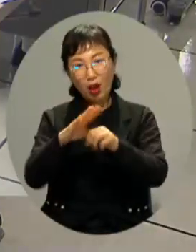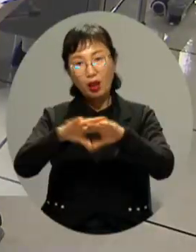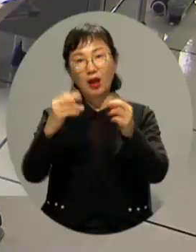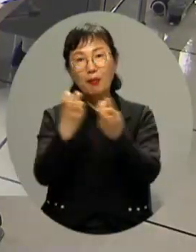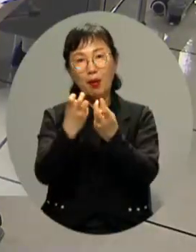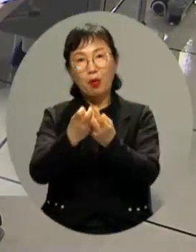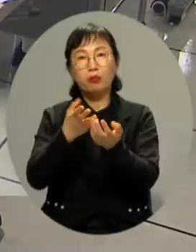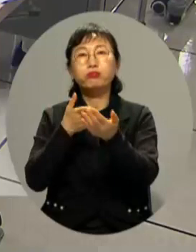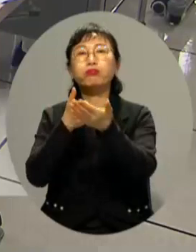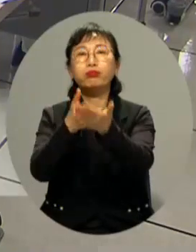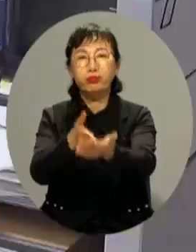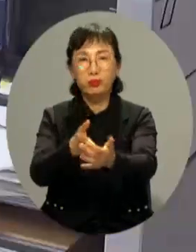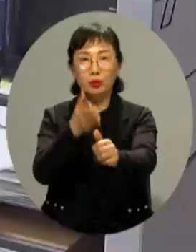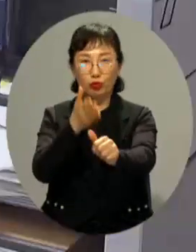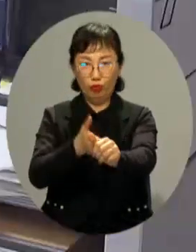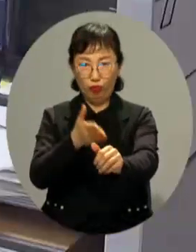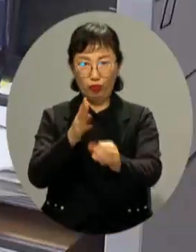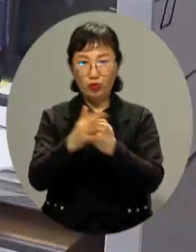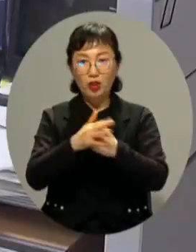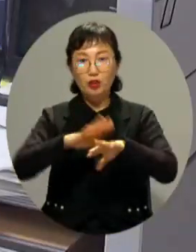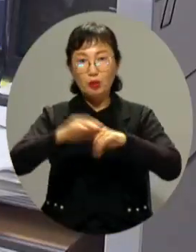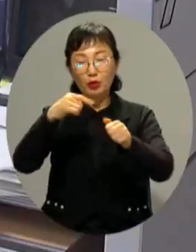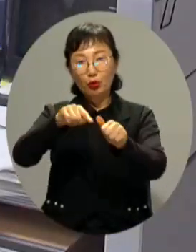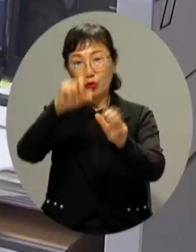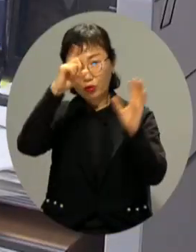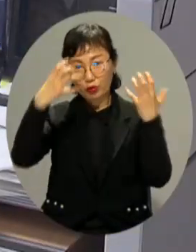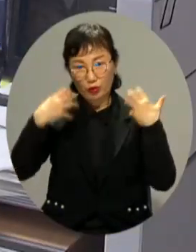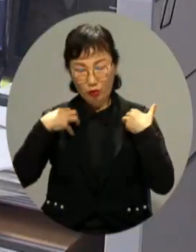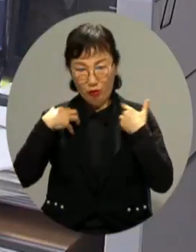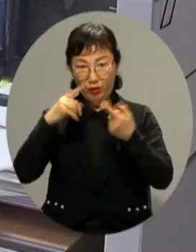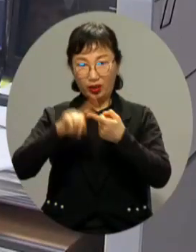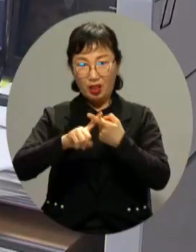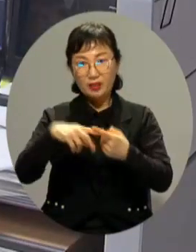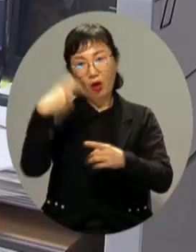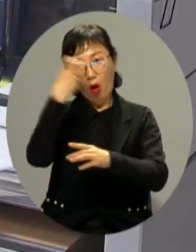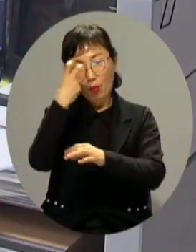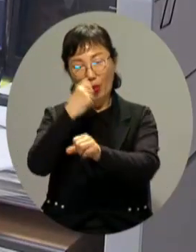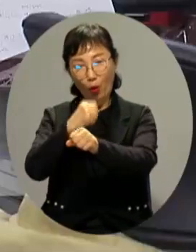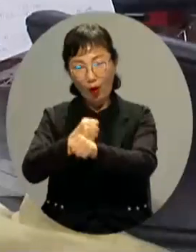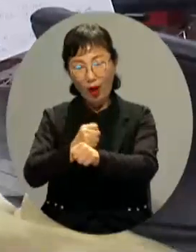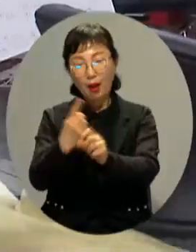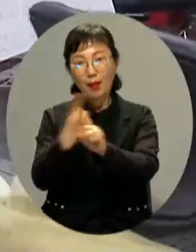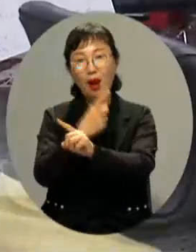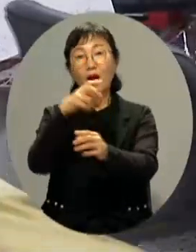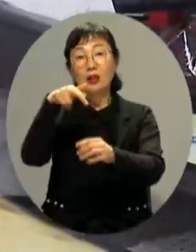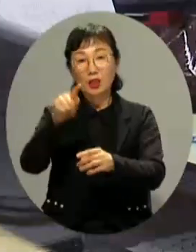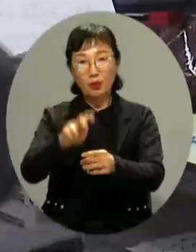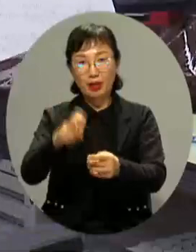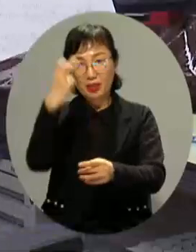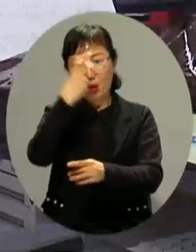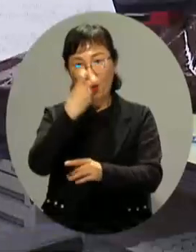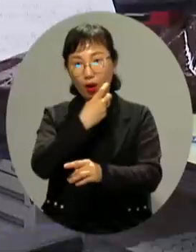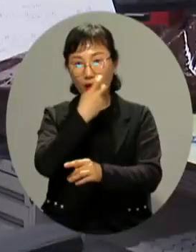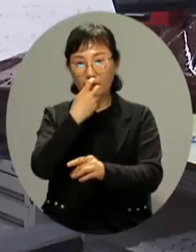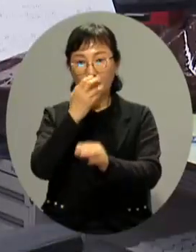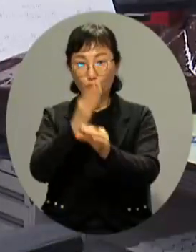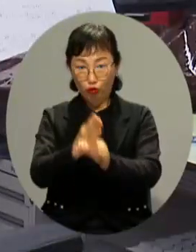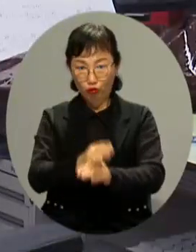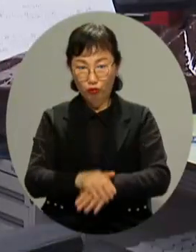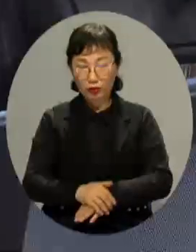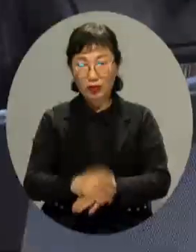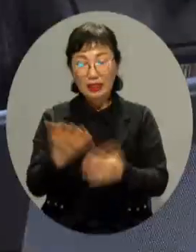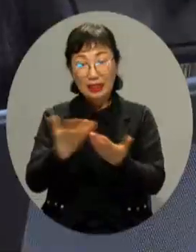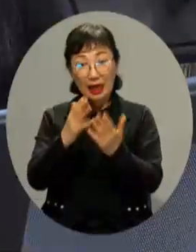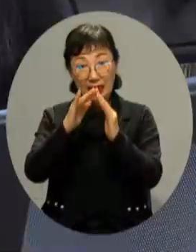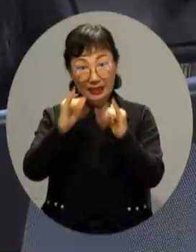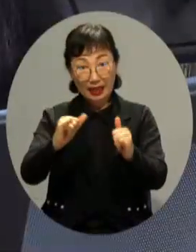요구하고 나섰습니다. 일단 전북교육청은 노조의 의견을 적극 검토해 개선점을 찾아보기로 했습니다.